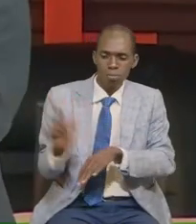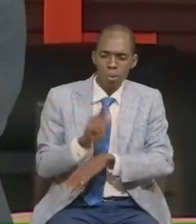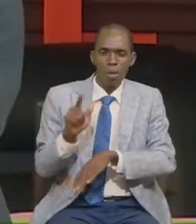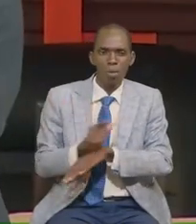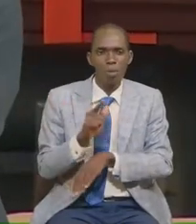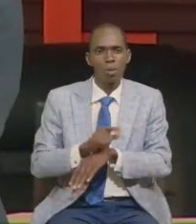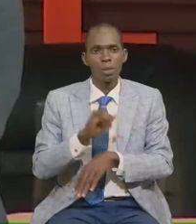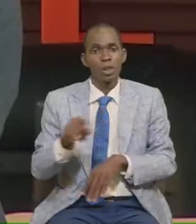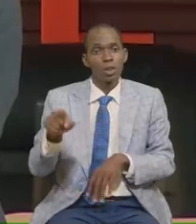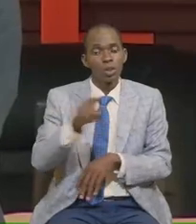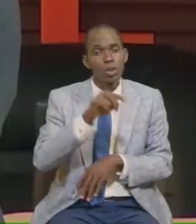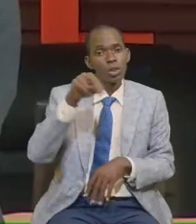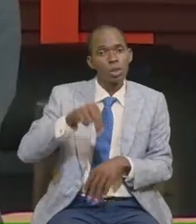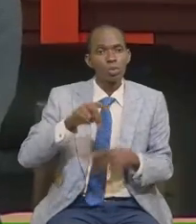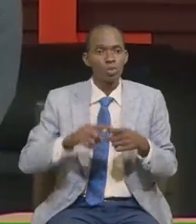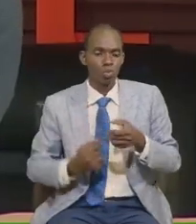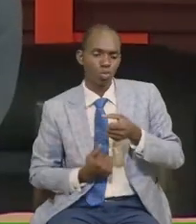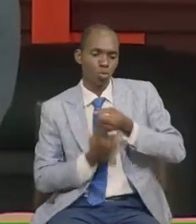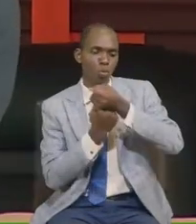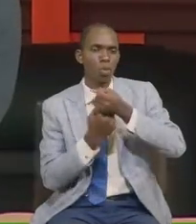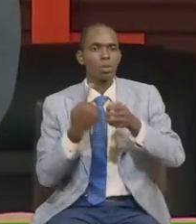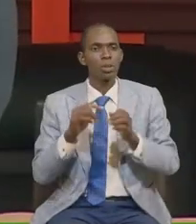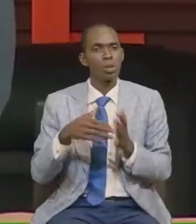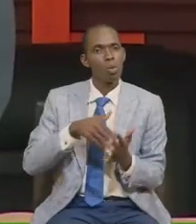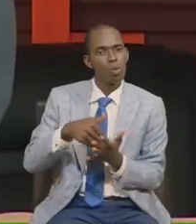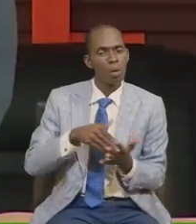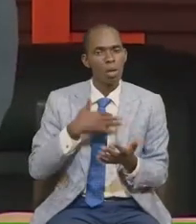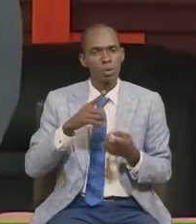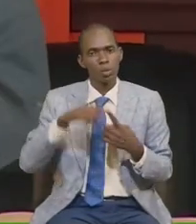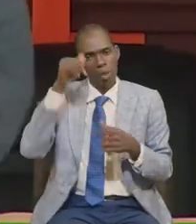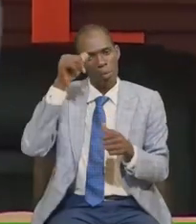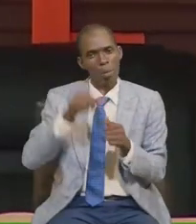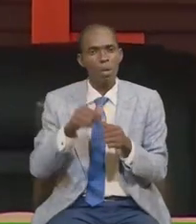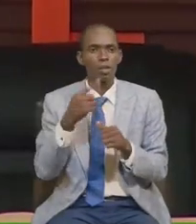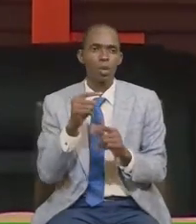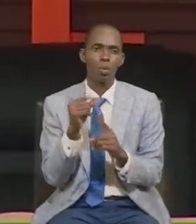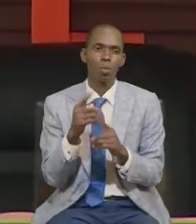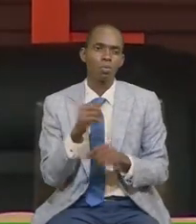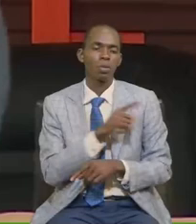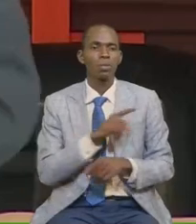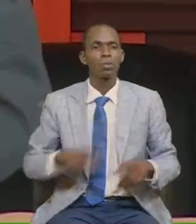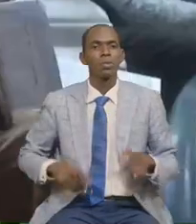faibles. Et se rappeler les paroles du Seigneur qui a dit lui-même.